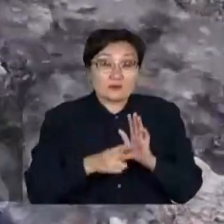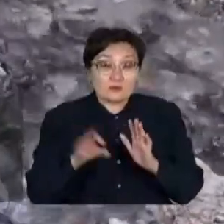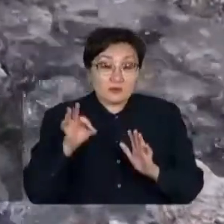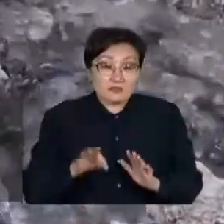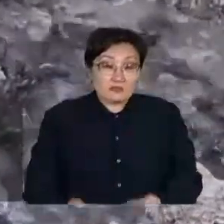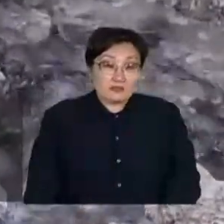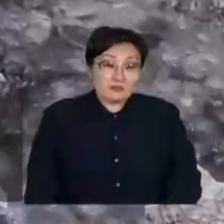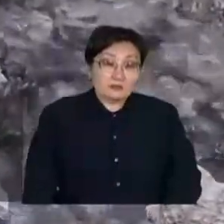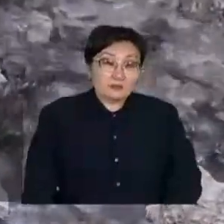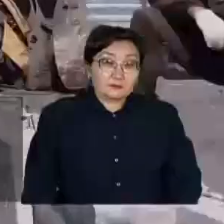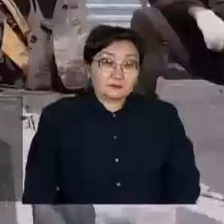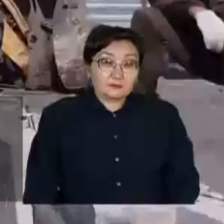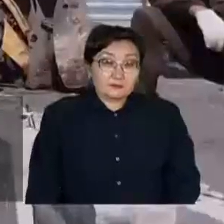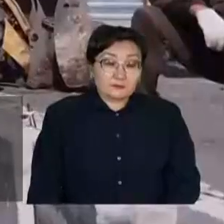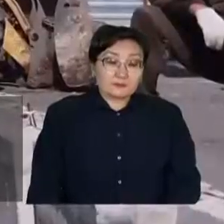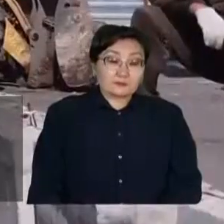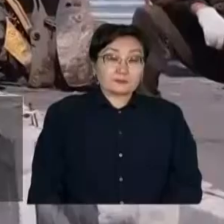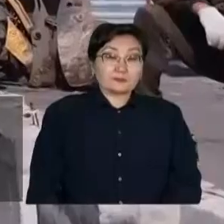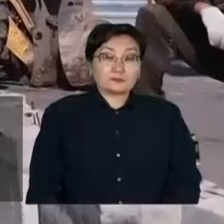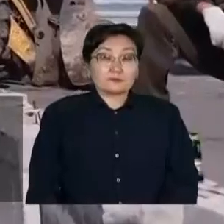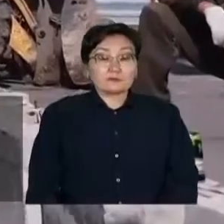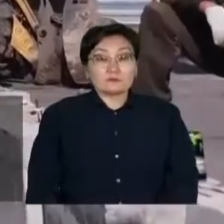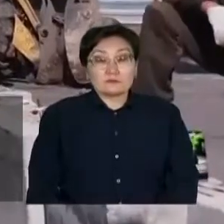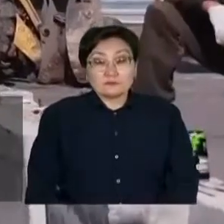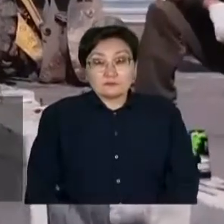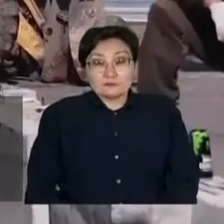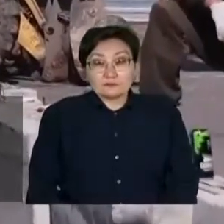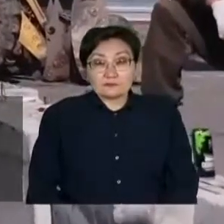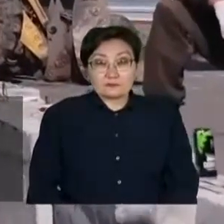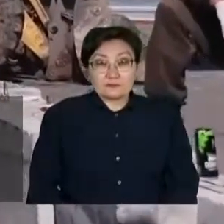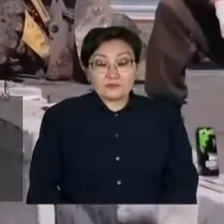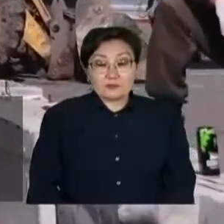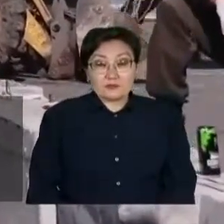70%. Нургуль Алина, Азамат Илюбаев, телеканал Алматы из Североказахстанской области.